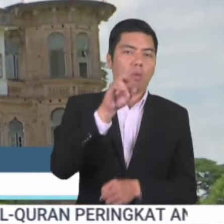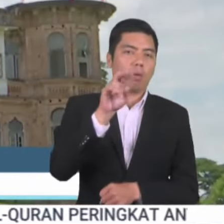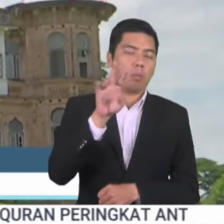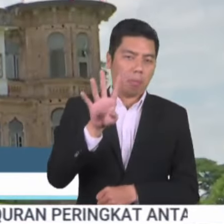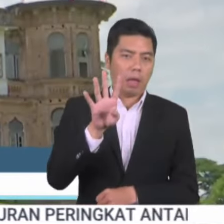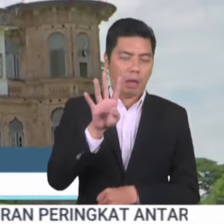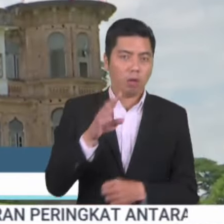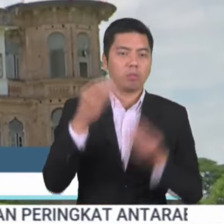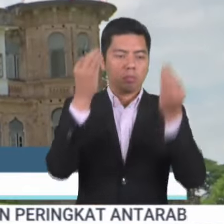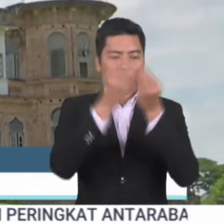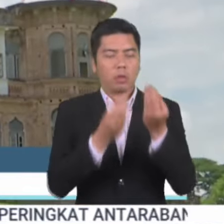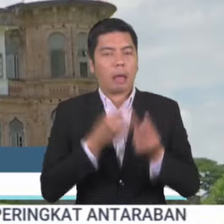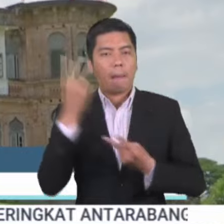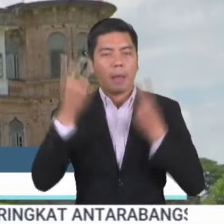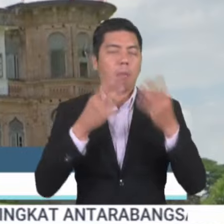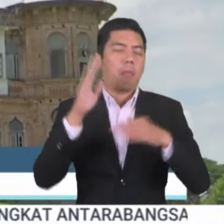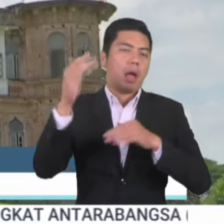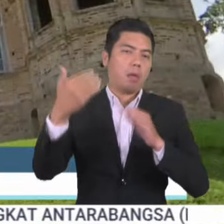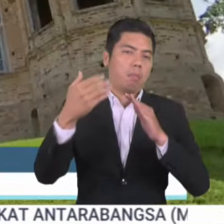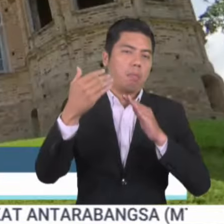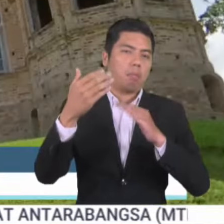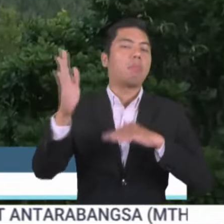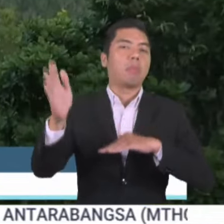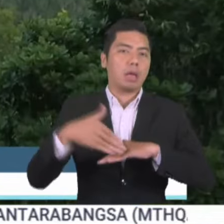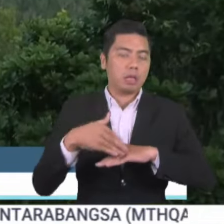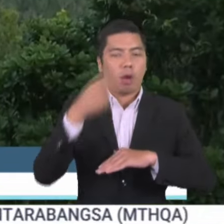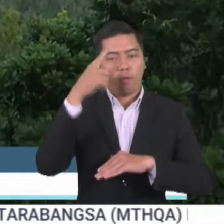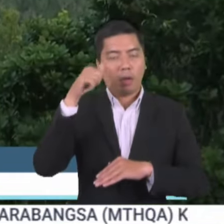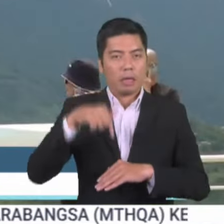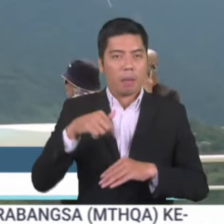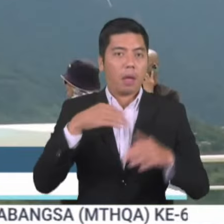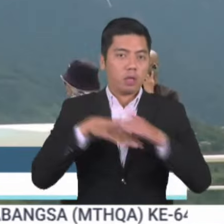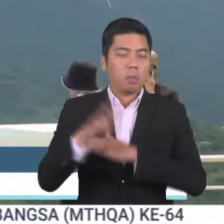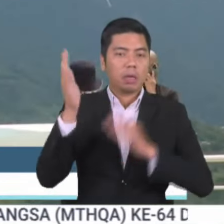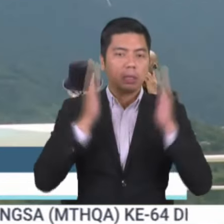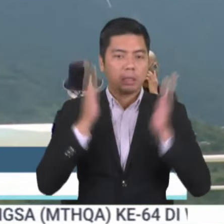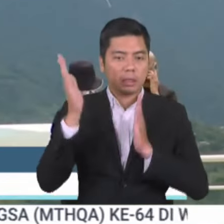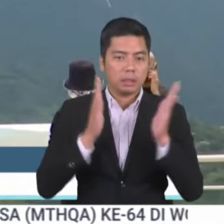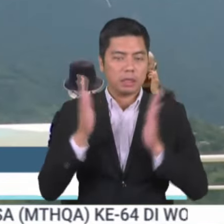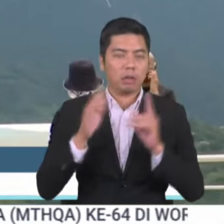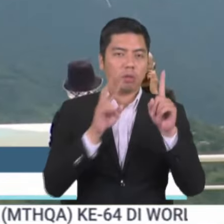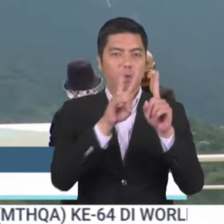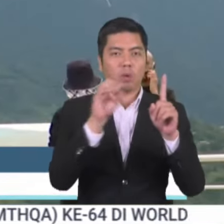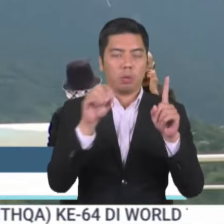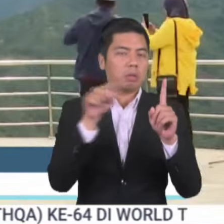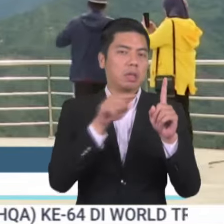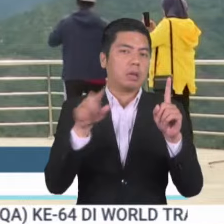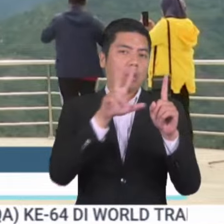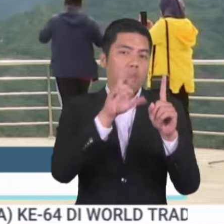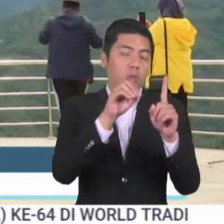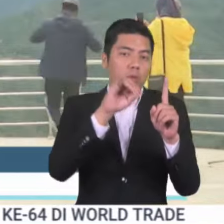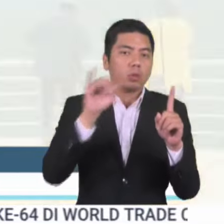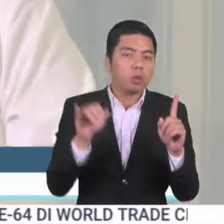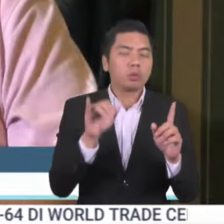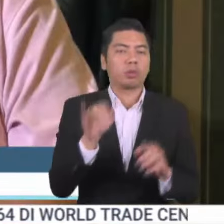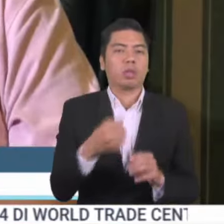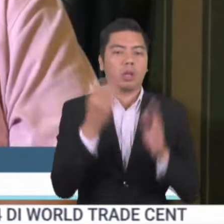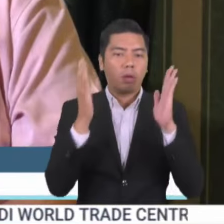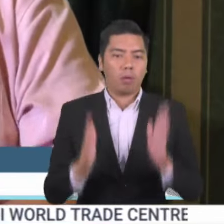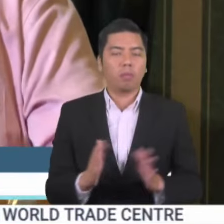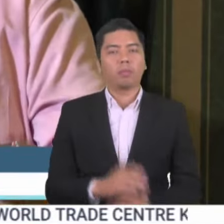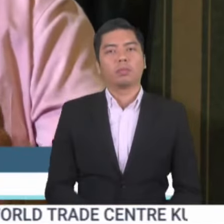jumlah lawatan pelancong masuk akan kembali ke tahap pra-pandemik kira-kira 120 hingga 130 juta orang.